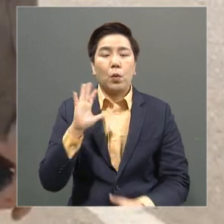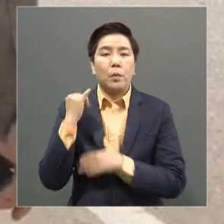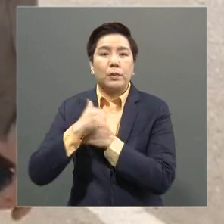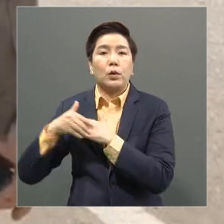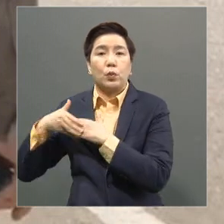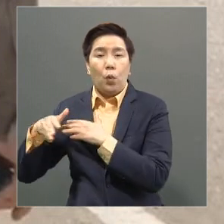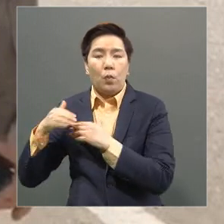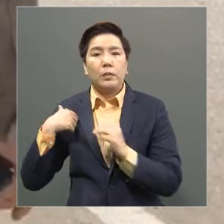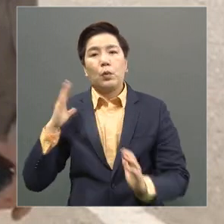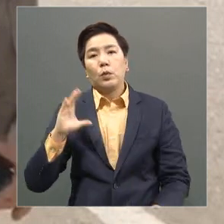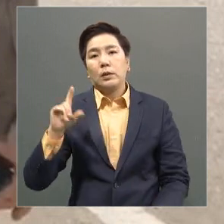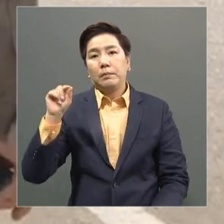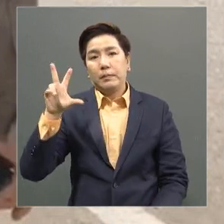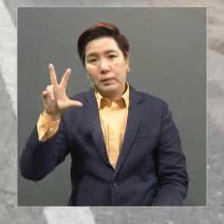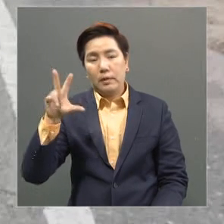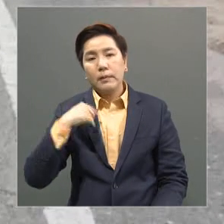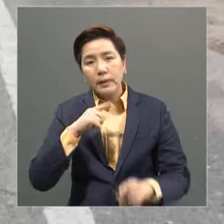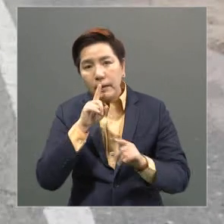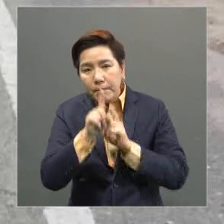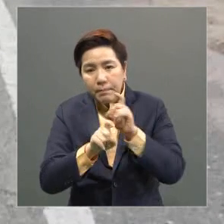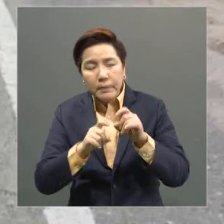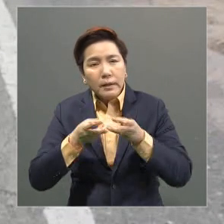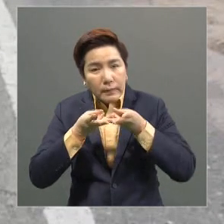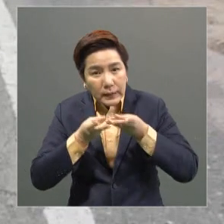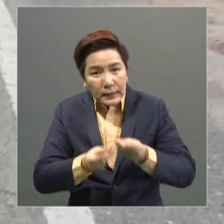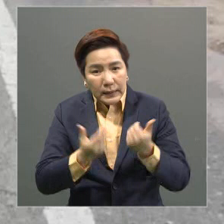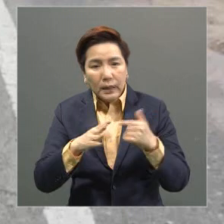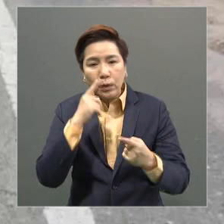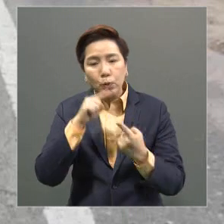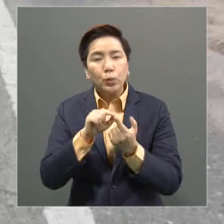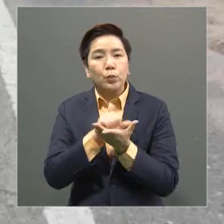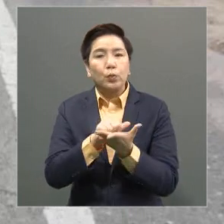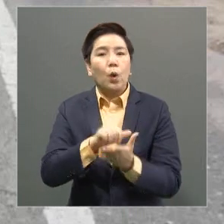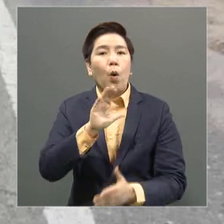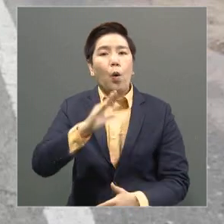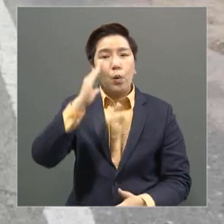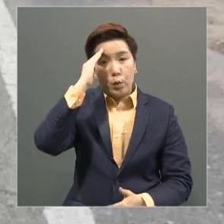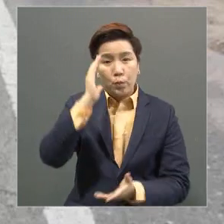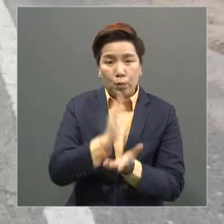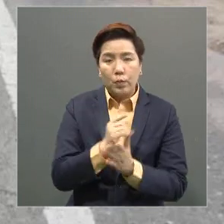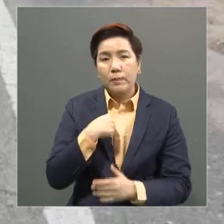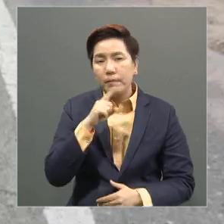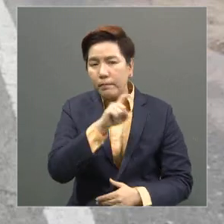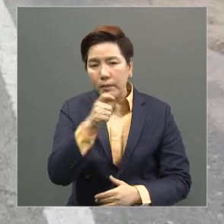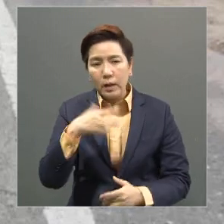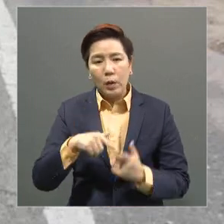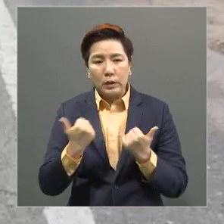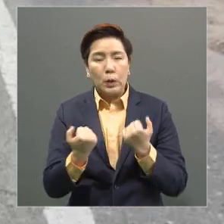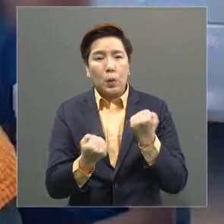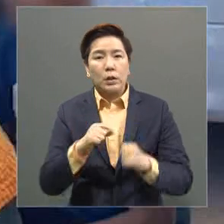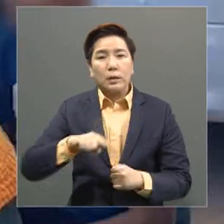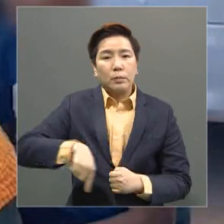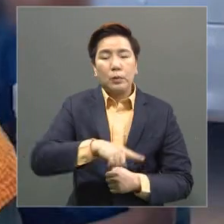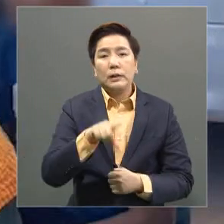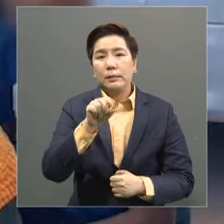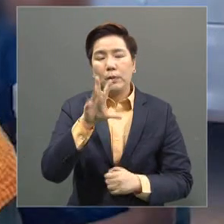รวม 23คนค่ะสอบสวนขยายผลที่หน่วยบริการตำรวจทางหลวงไชยาทราบว่าทั้ง 23คน